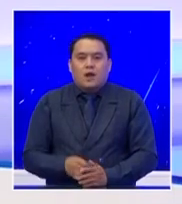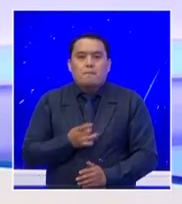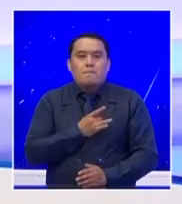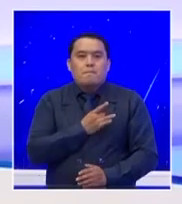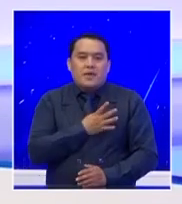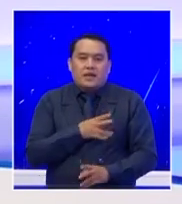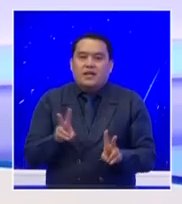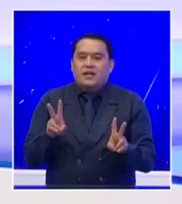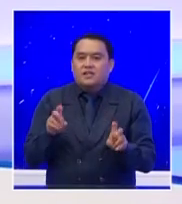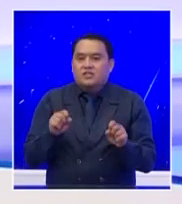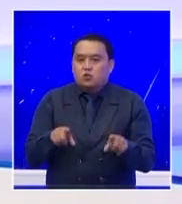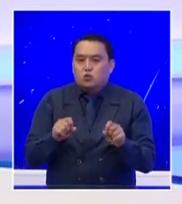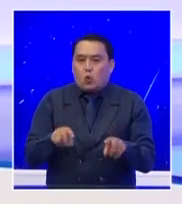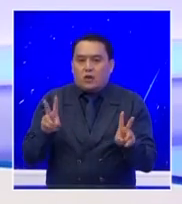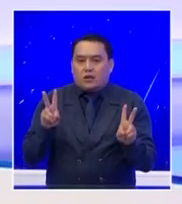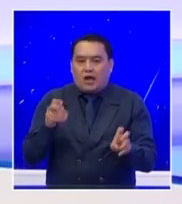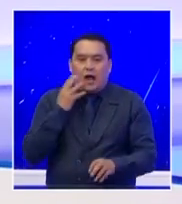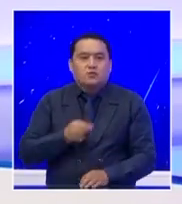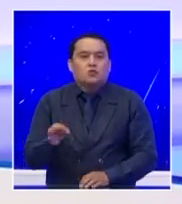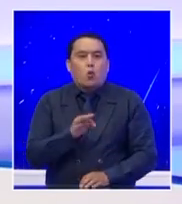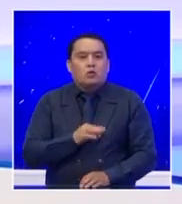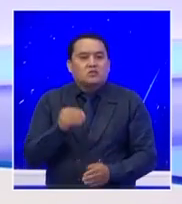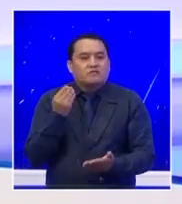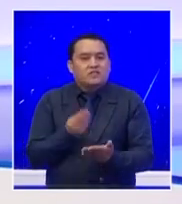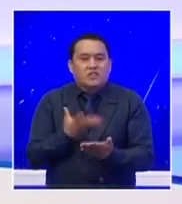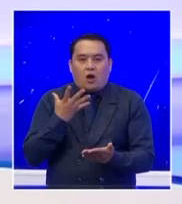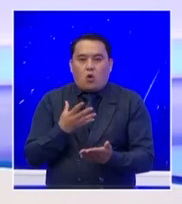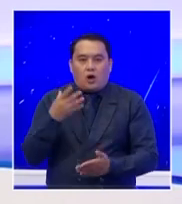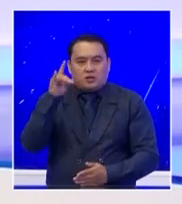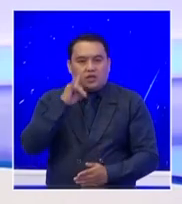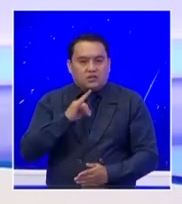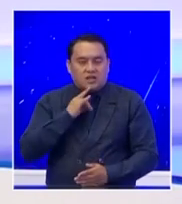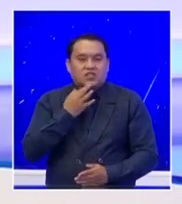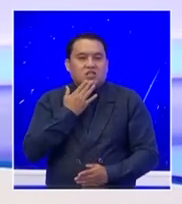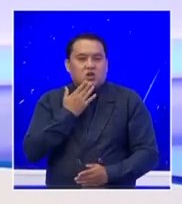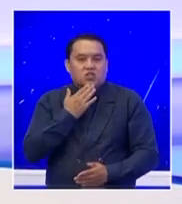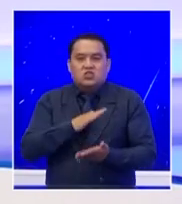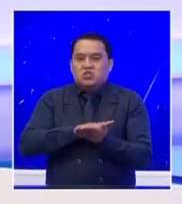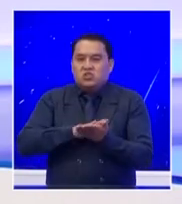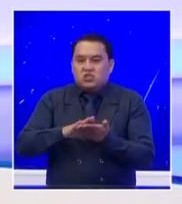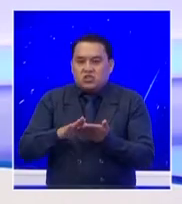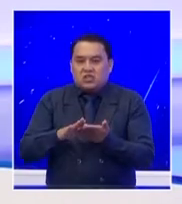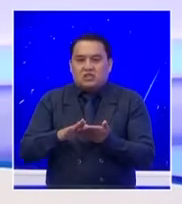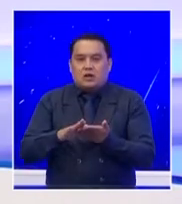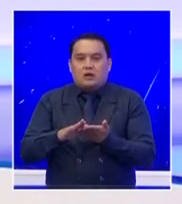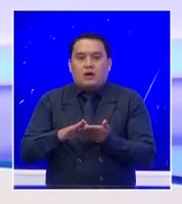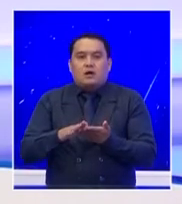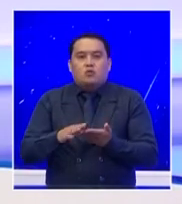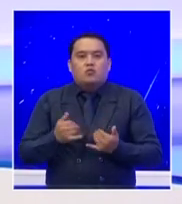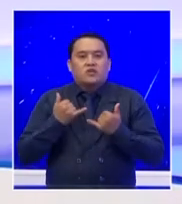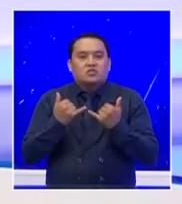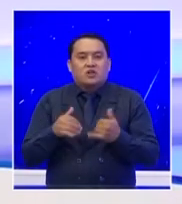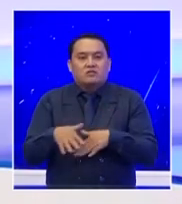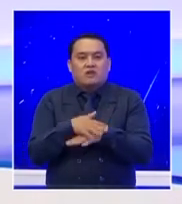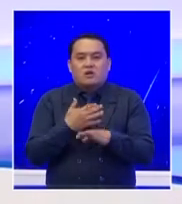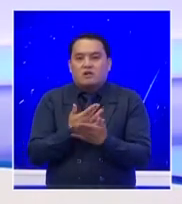Белое золото Алматинской области высоко ценится не только в Казахстане, но и за рубежом. Экологически чистый продукт, завоевавший почитание